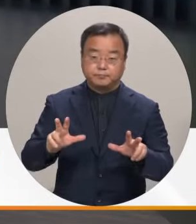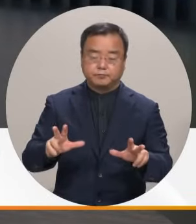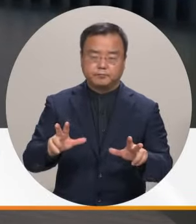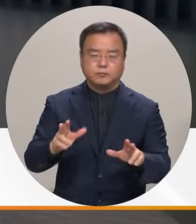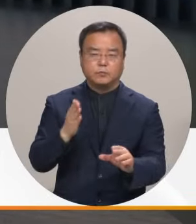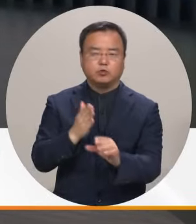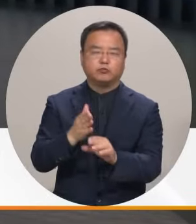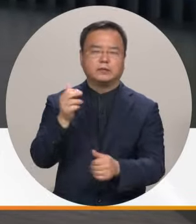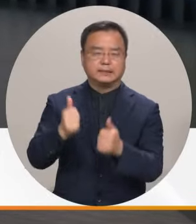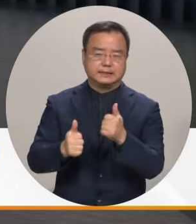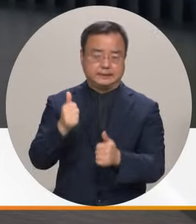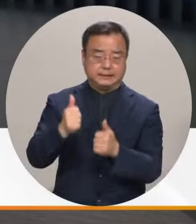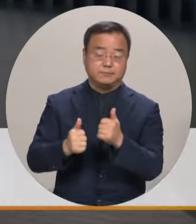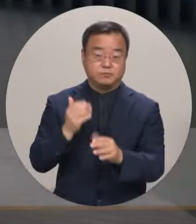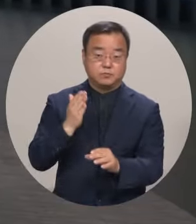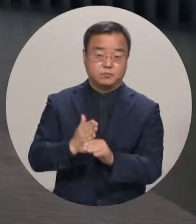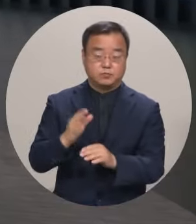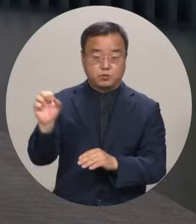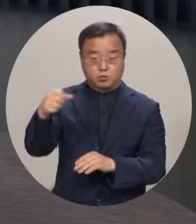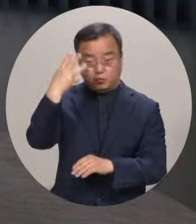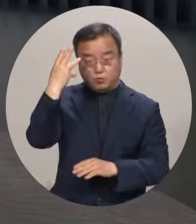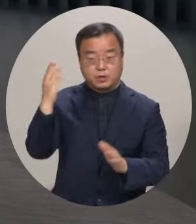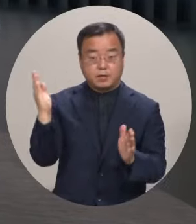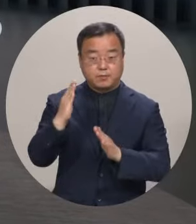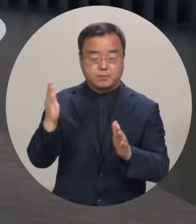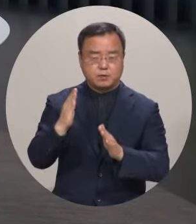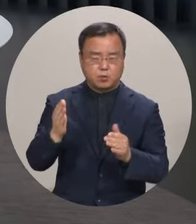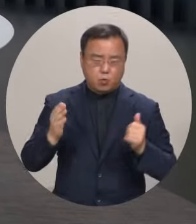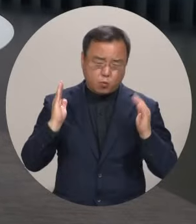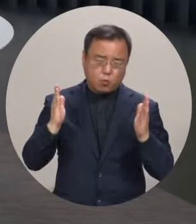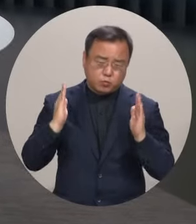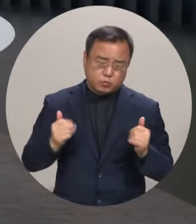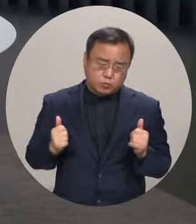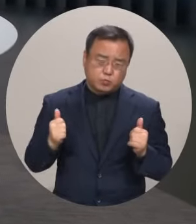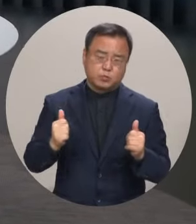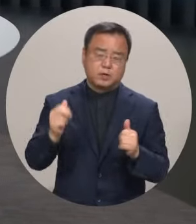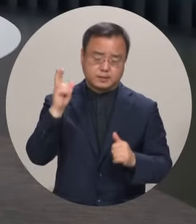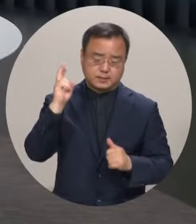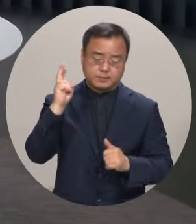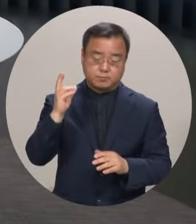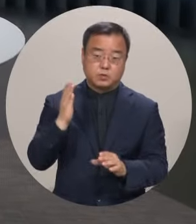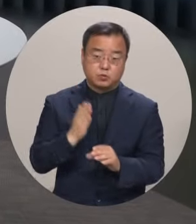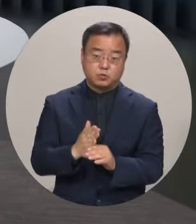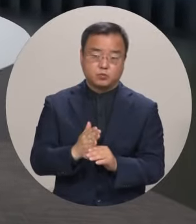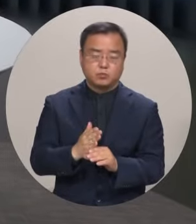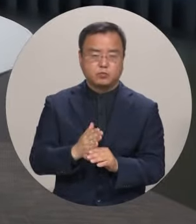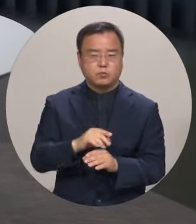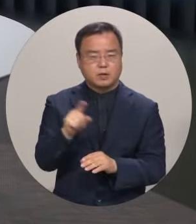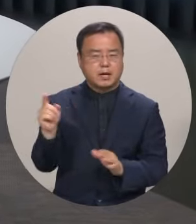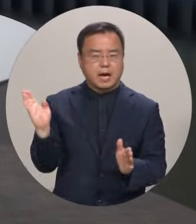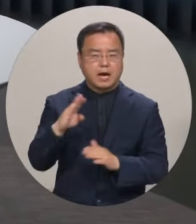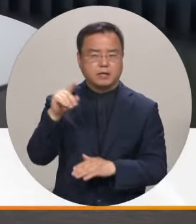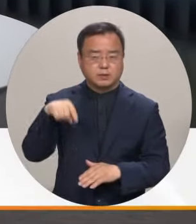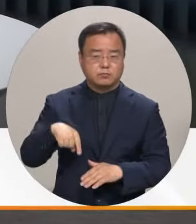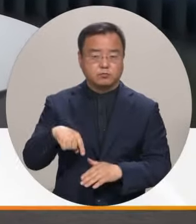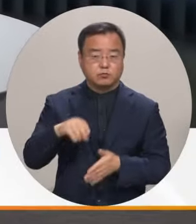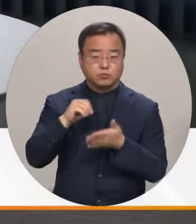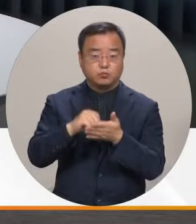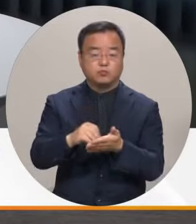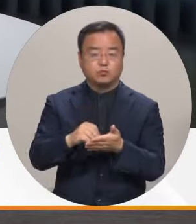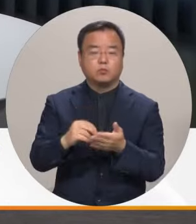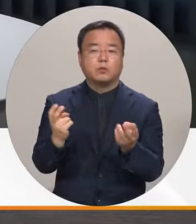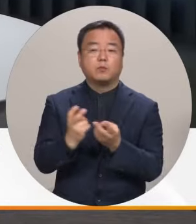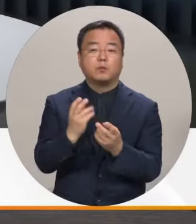중간고사 기간입니다이 고사 학생들이 지금도 열심히 공부하고 있을 텐데 아무래도이 학생부 전형에서 중요한게